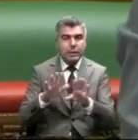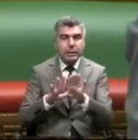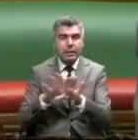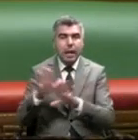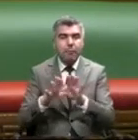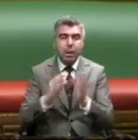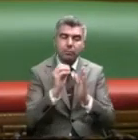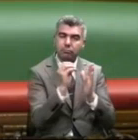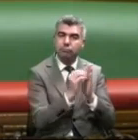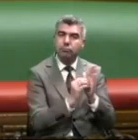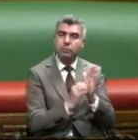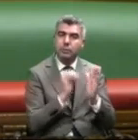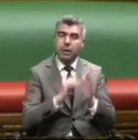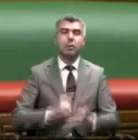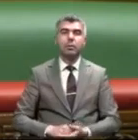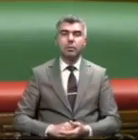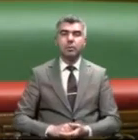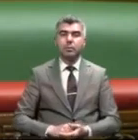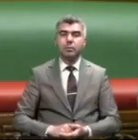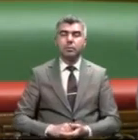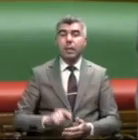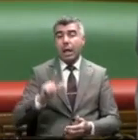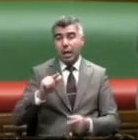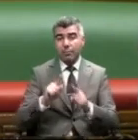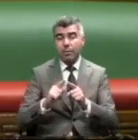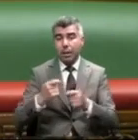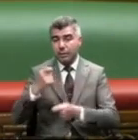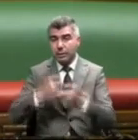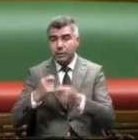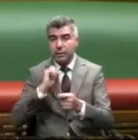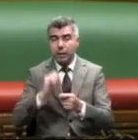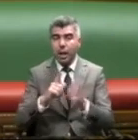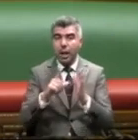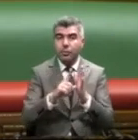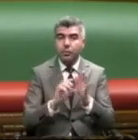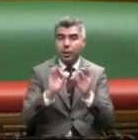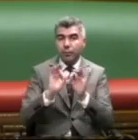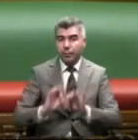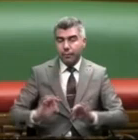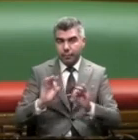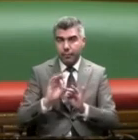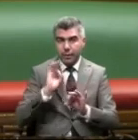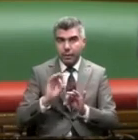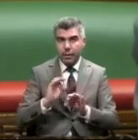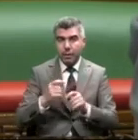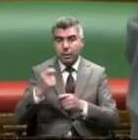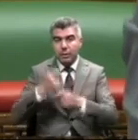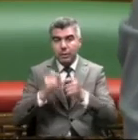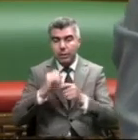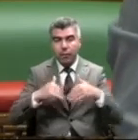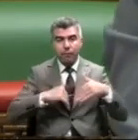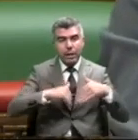في الاقتصاد المهيكل لانه باستثناء الاقتصاد غير المنظم المعيشي فان الاقتصاد غير